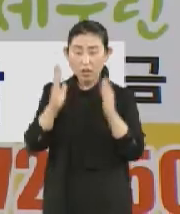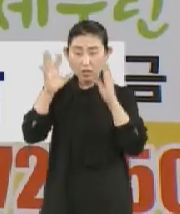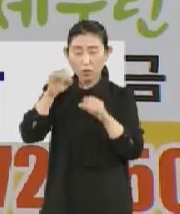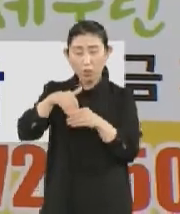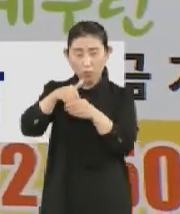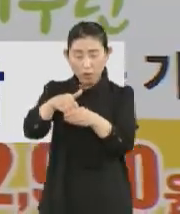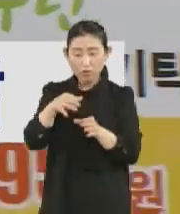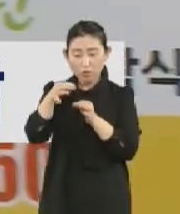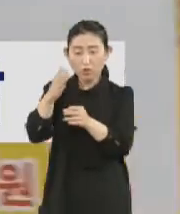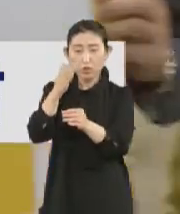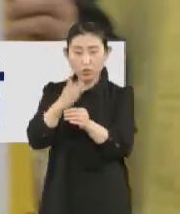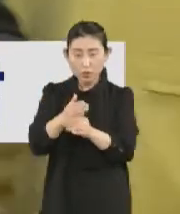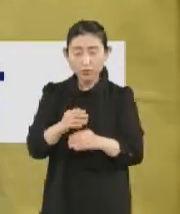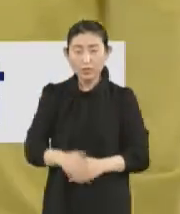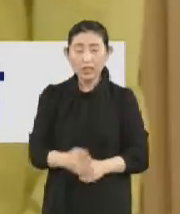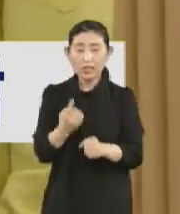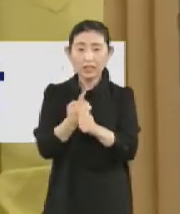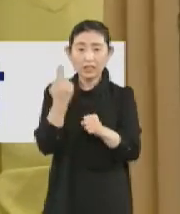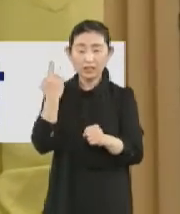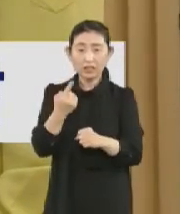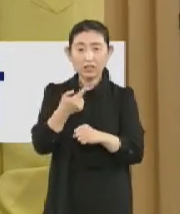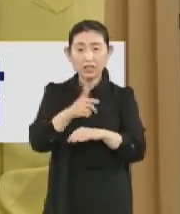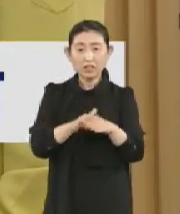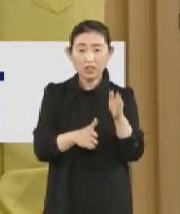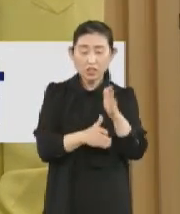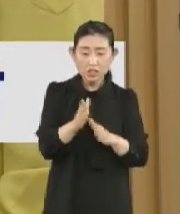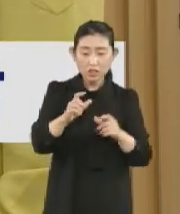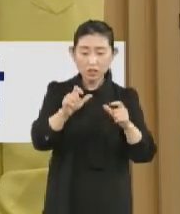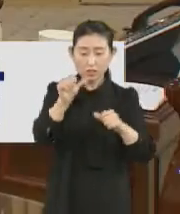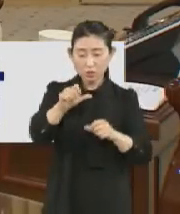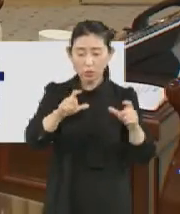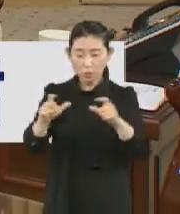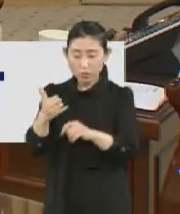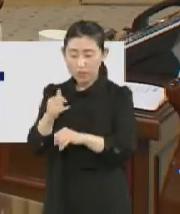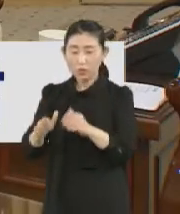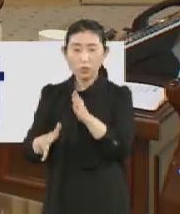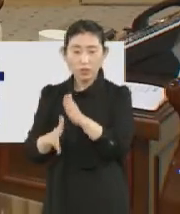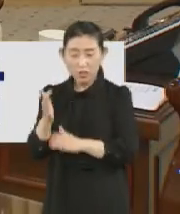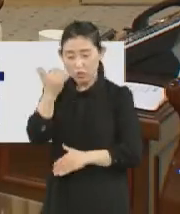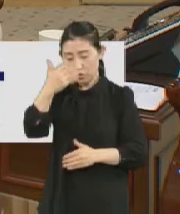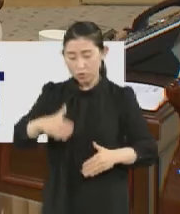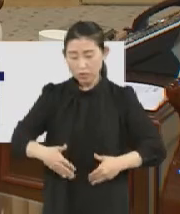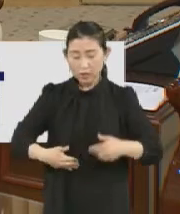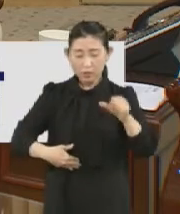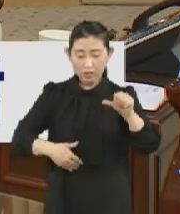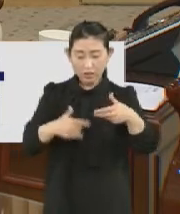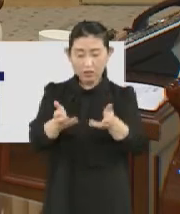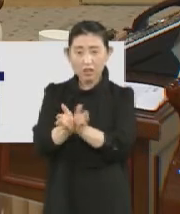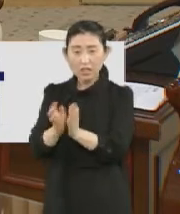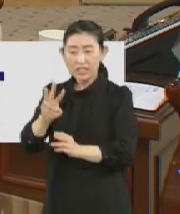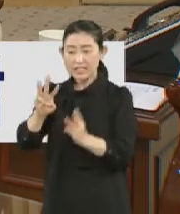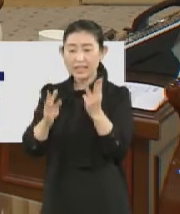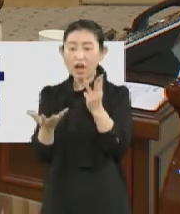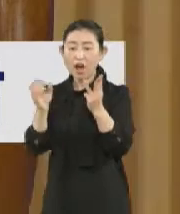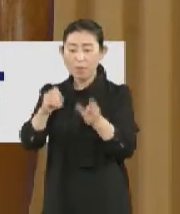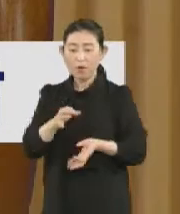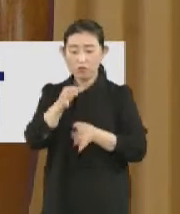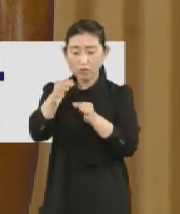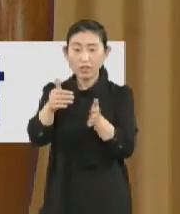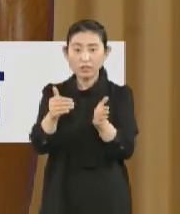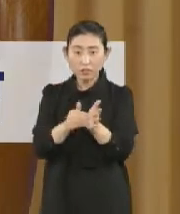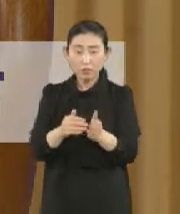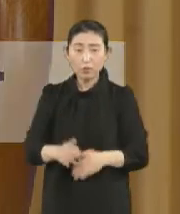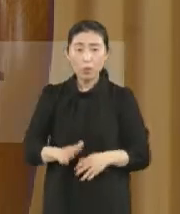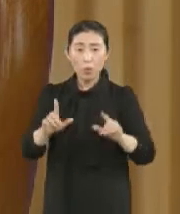전개하고 있으며 이를 통해 지난해 대전시와 5개 고 세종시 충남 15개 시 군 의 3억 원을 전달한 데 이어